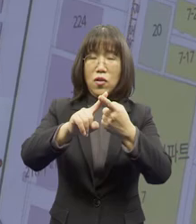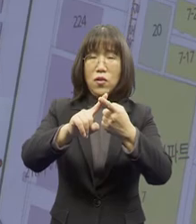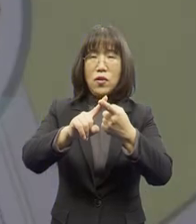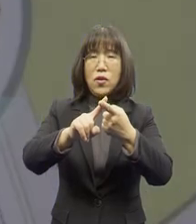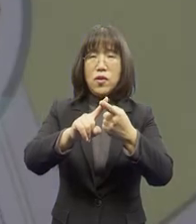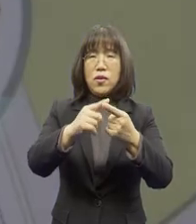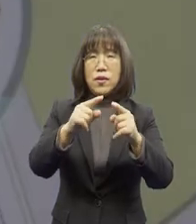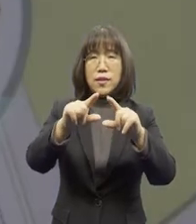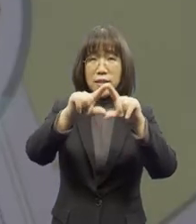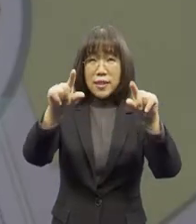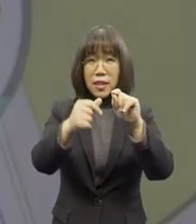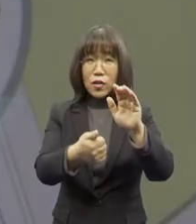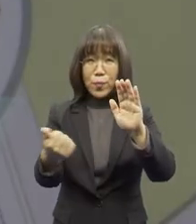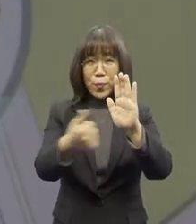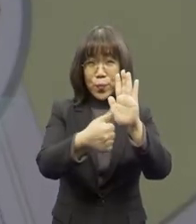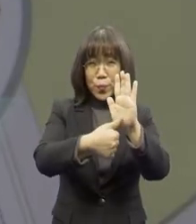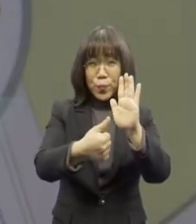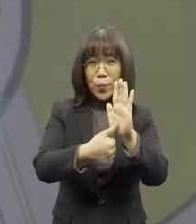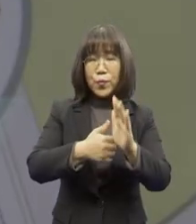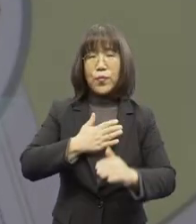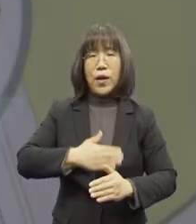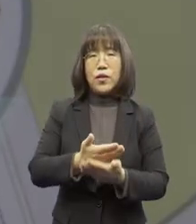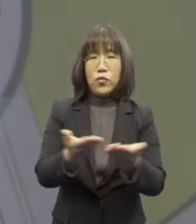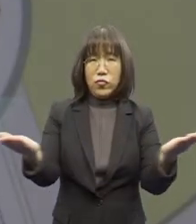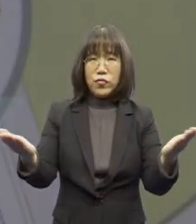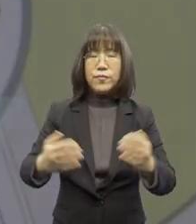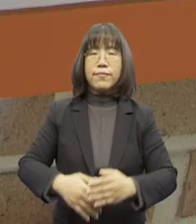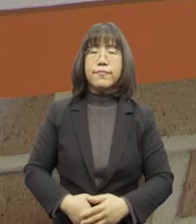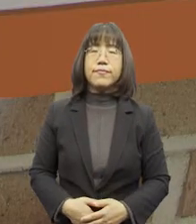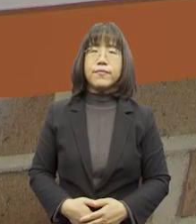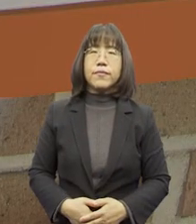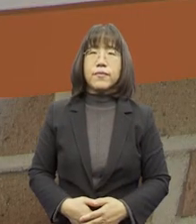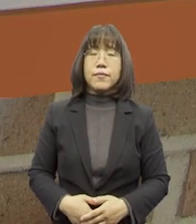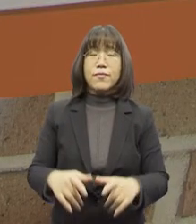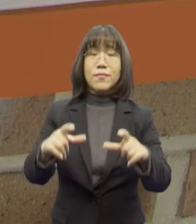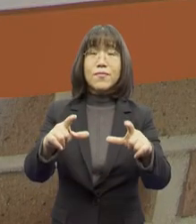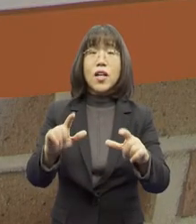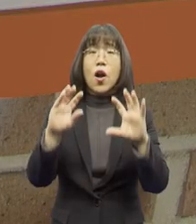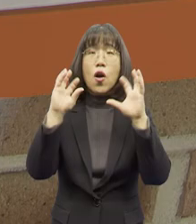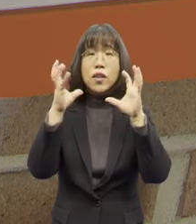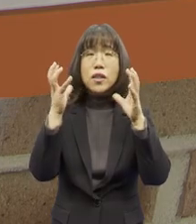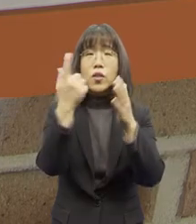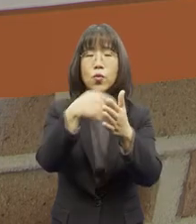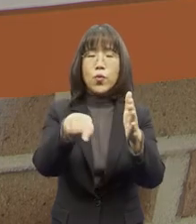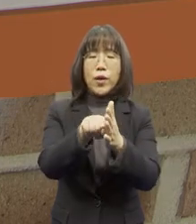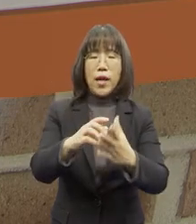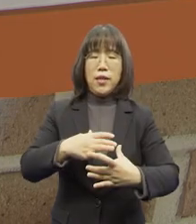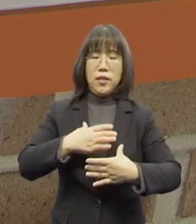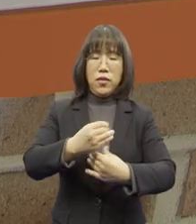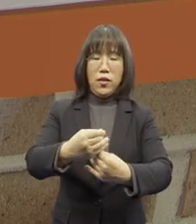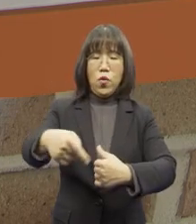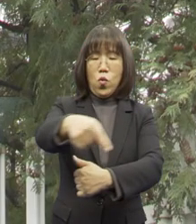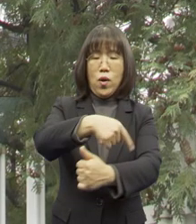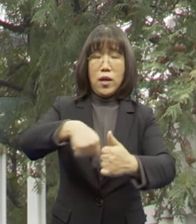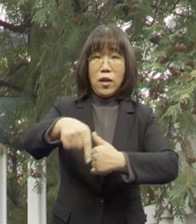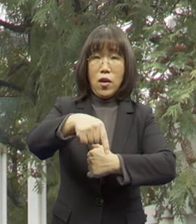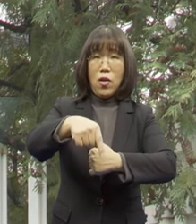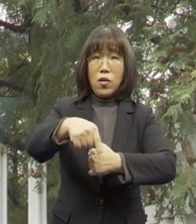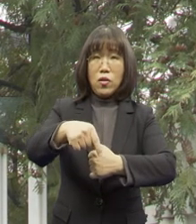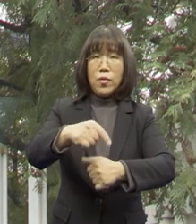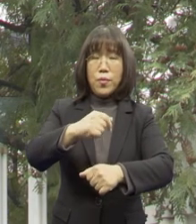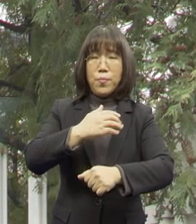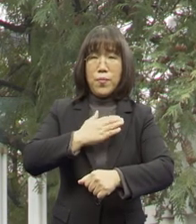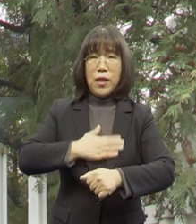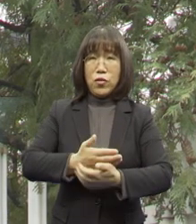자석을 이용해 안내하며 지속적으로 학교 안전망을 관리하고 있습니다 또 군은 어린이들에게 안전한